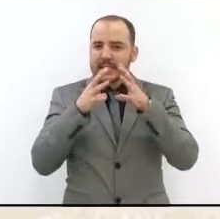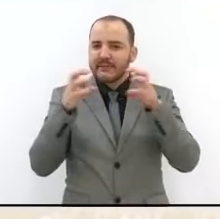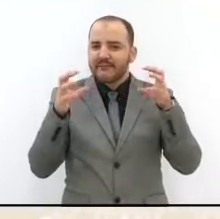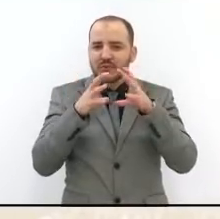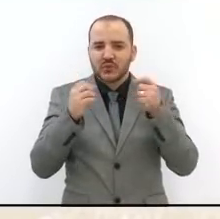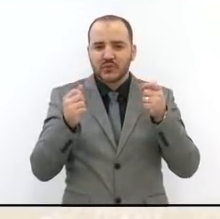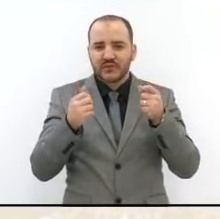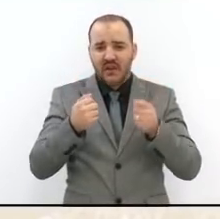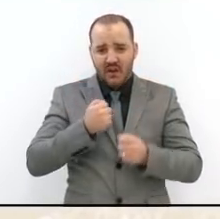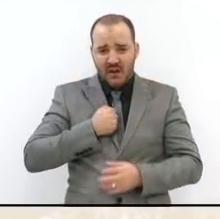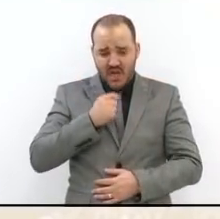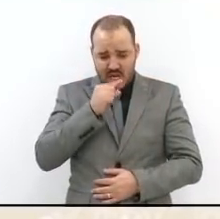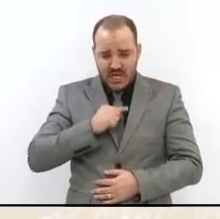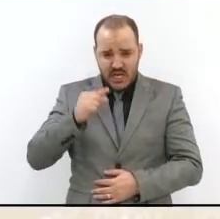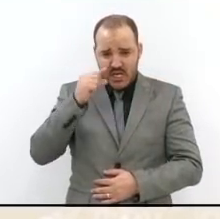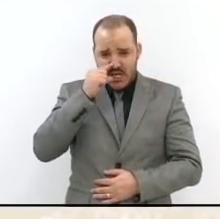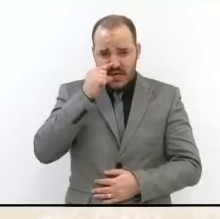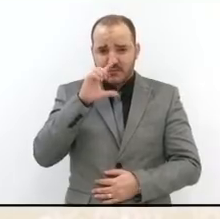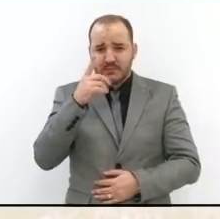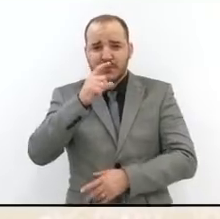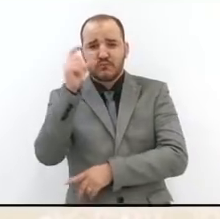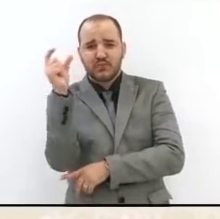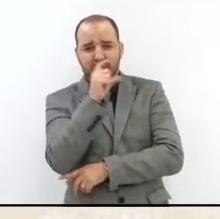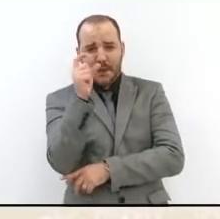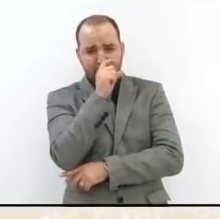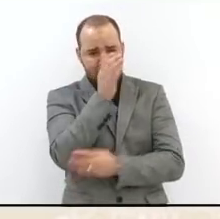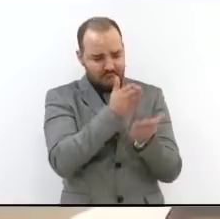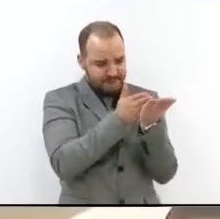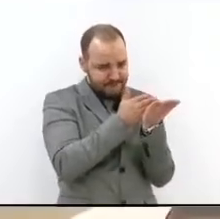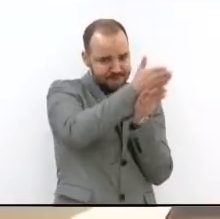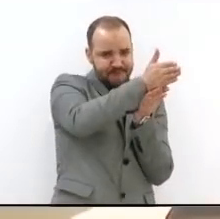أي ولي دين الإسلام.